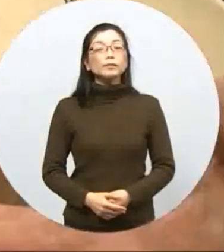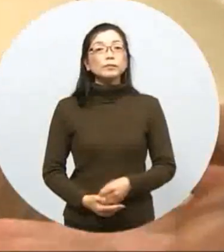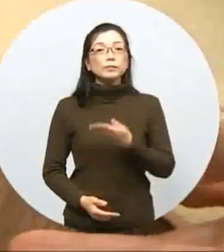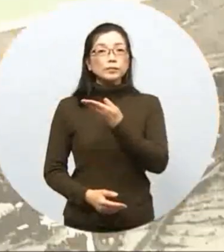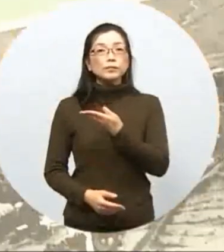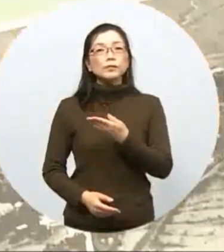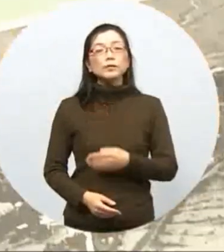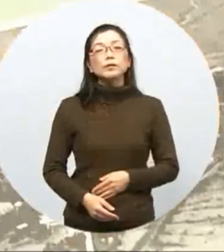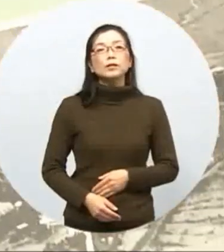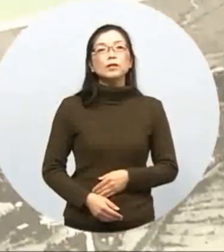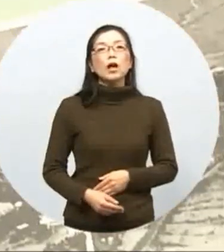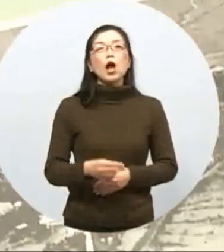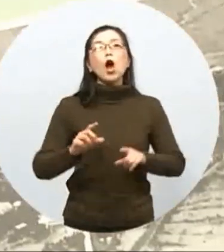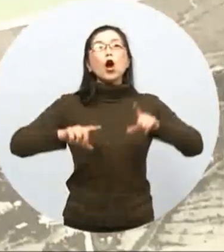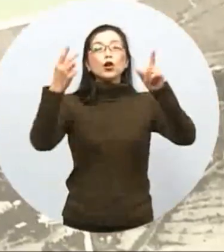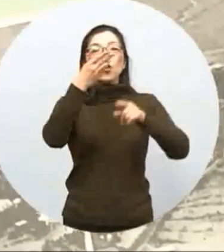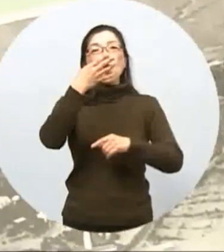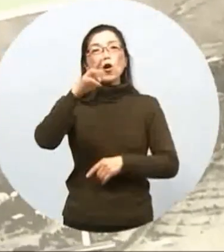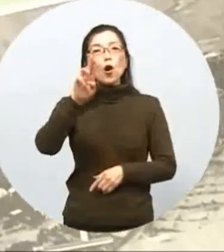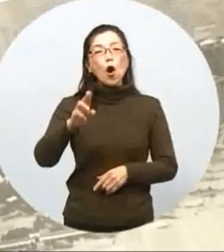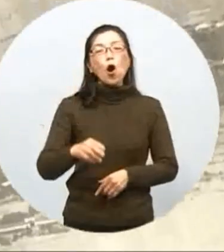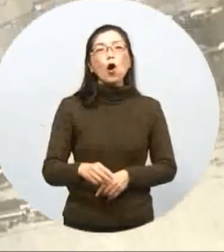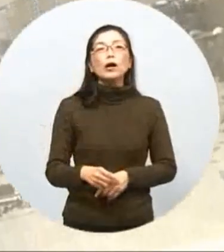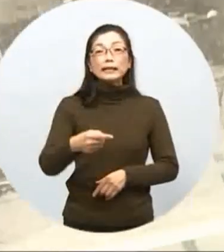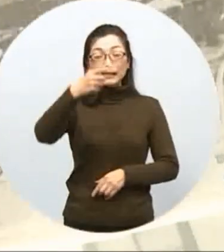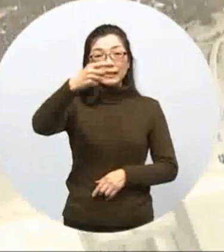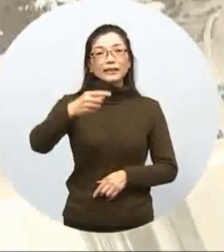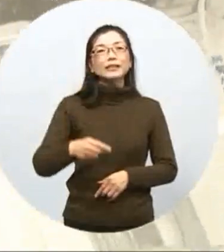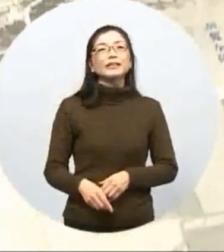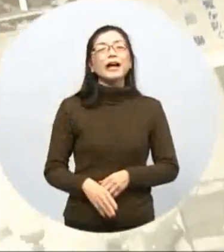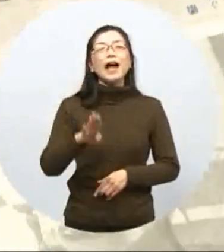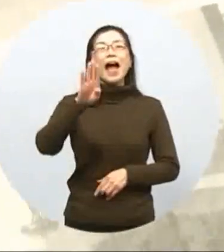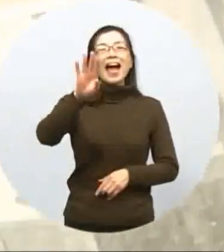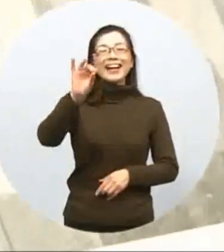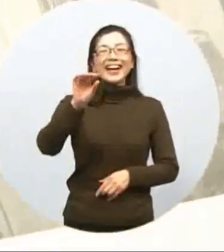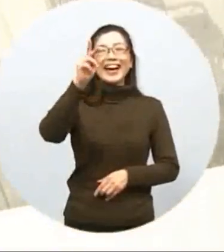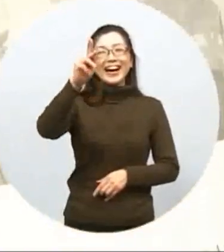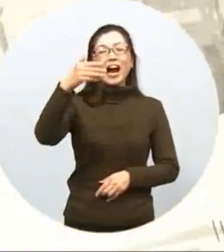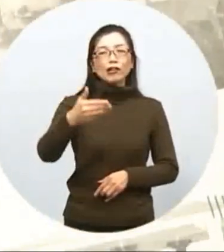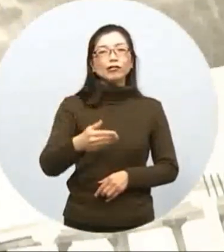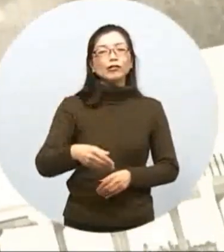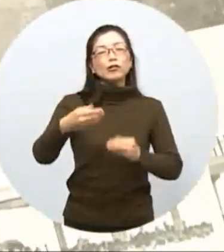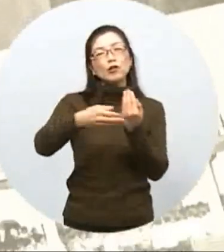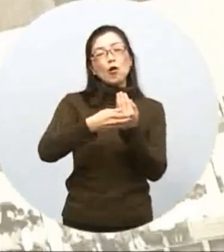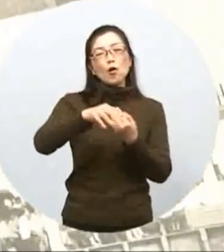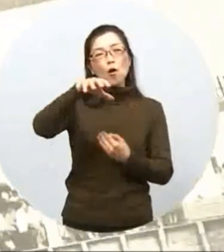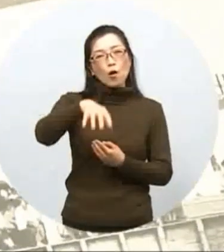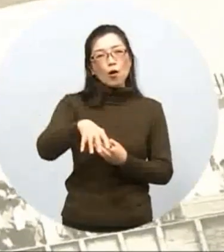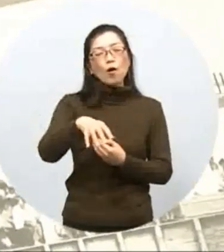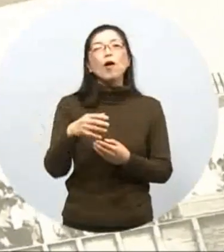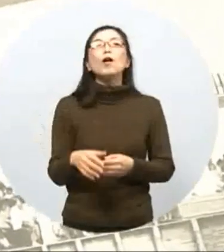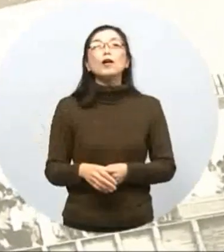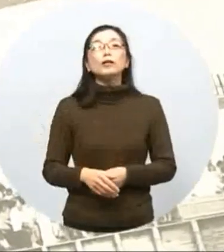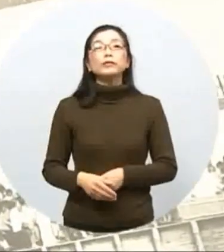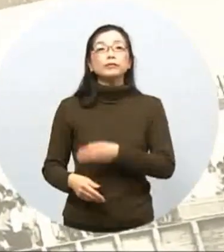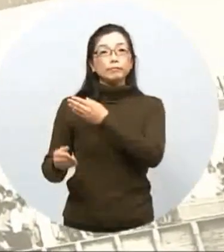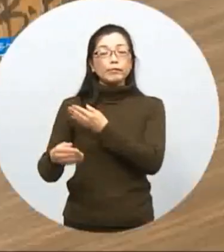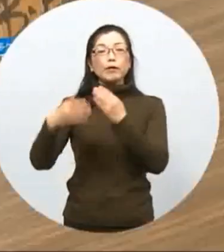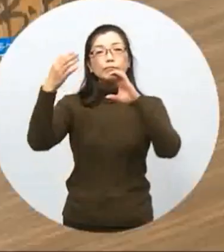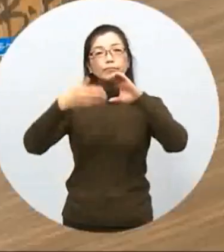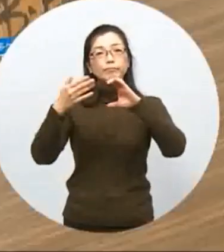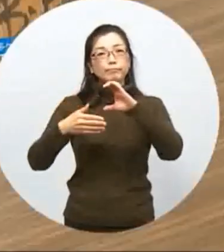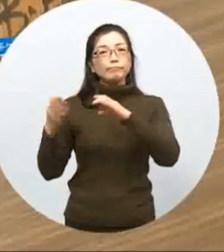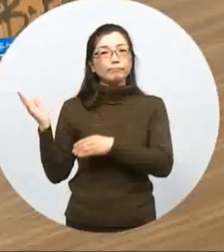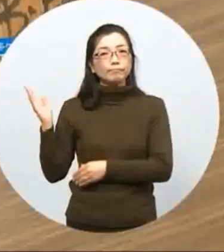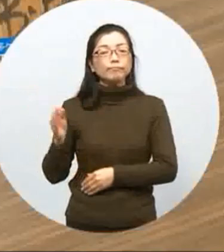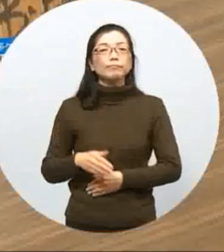これは東洋一と言われた結核療養所南湖院の絵はがきだそうです。こうした資料も